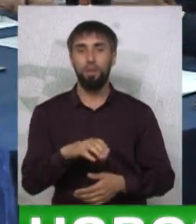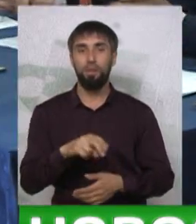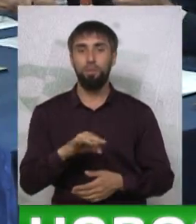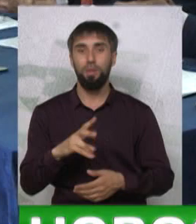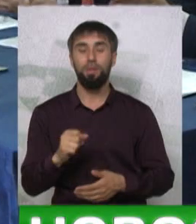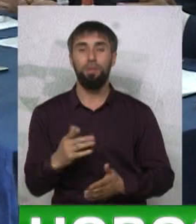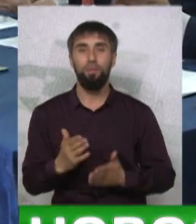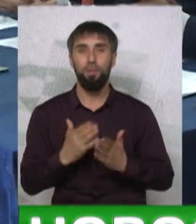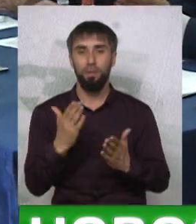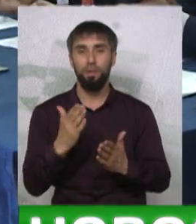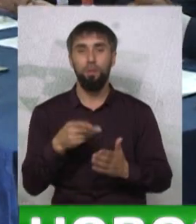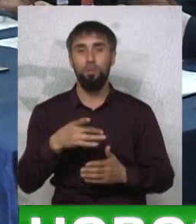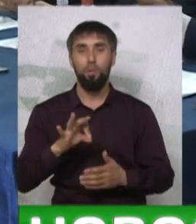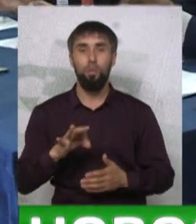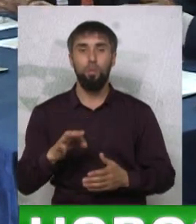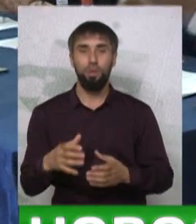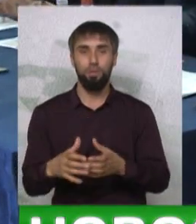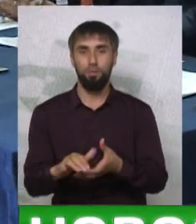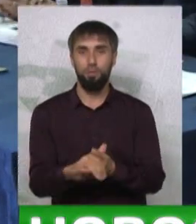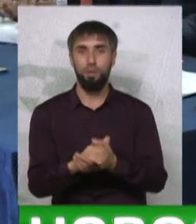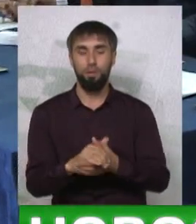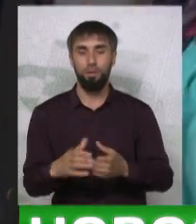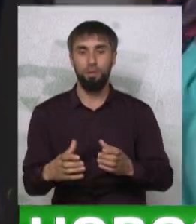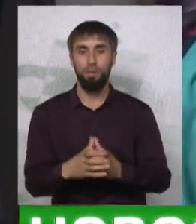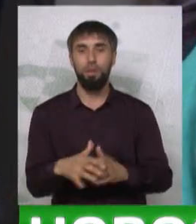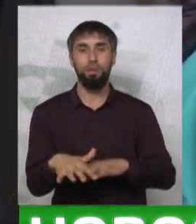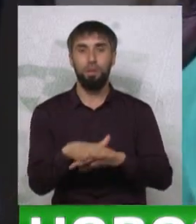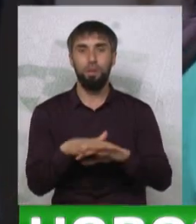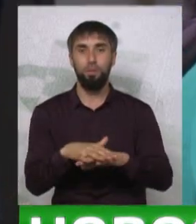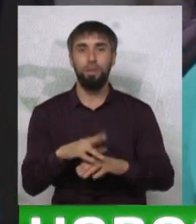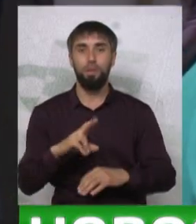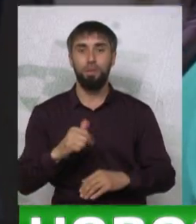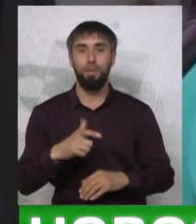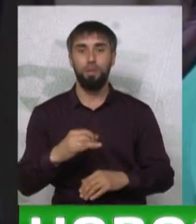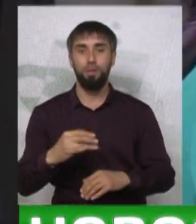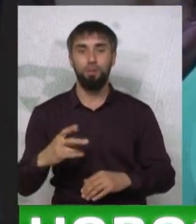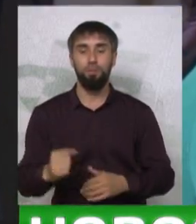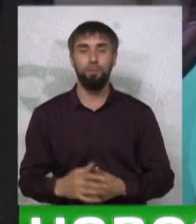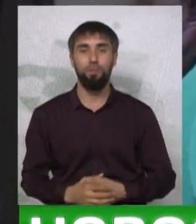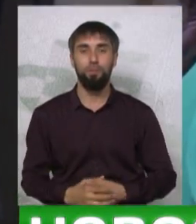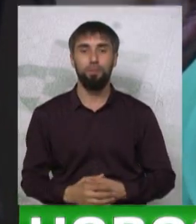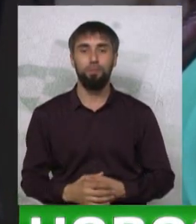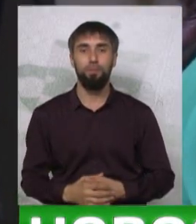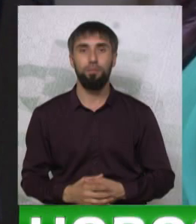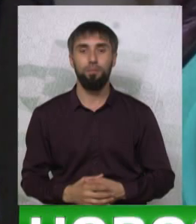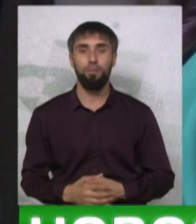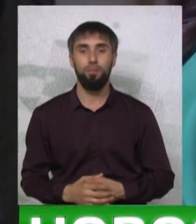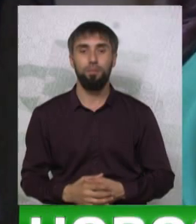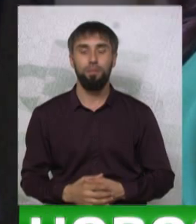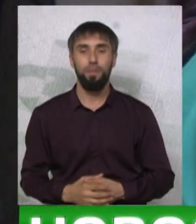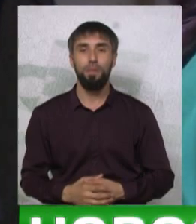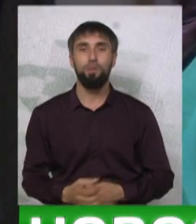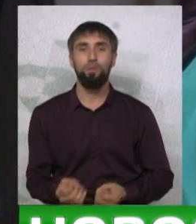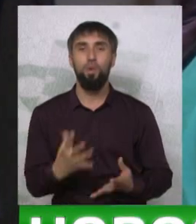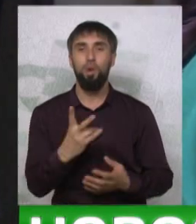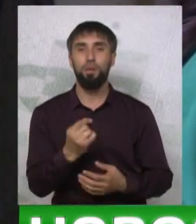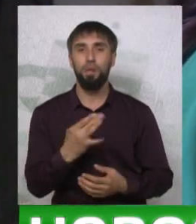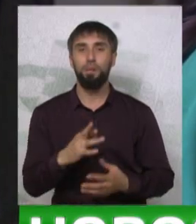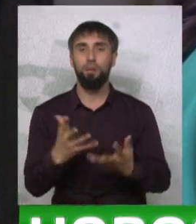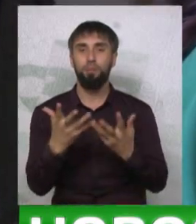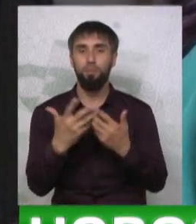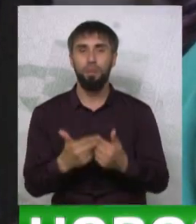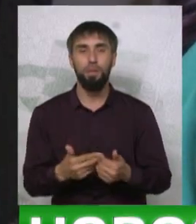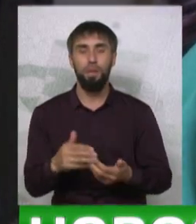Тяпина воспевается про единство народностей Дагестана. Сколько наций перечислить, все стихи